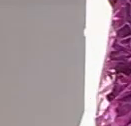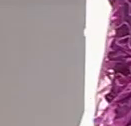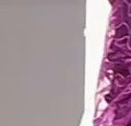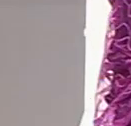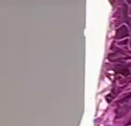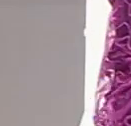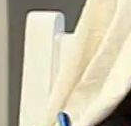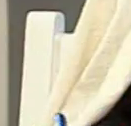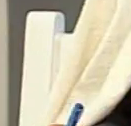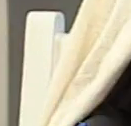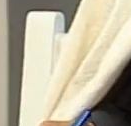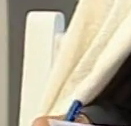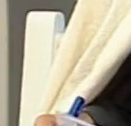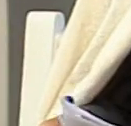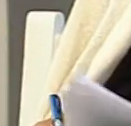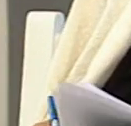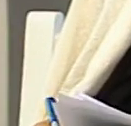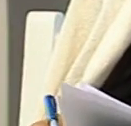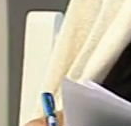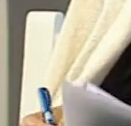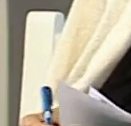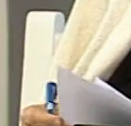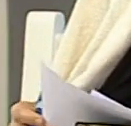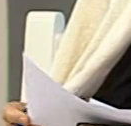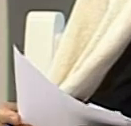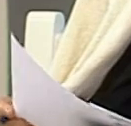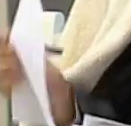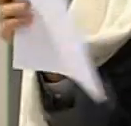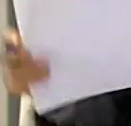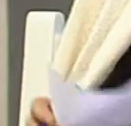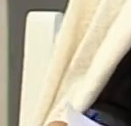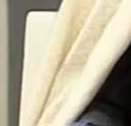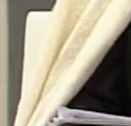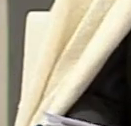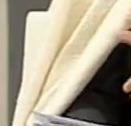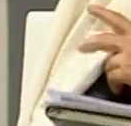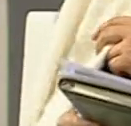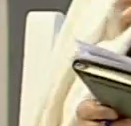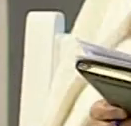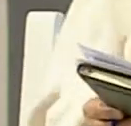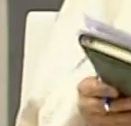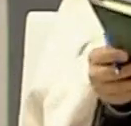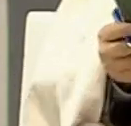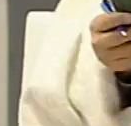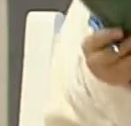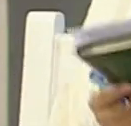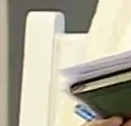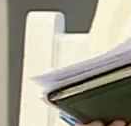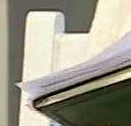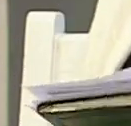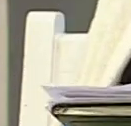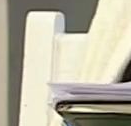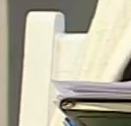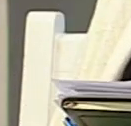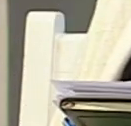وسعاد، نعود إلى الروبورتاج بالنسبة للخبرة العقارية. لاحظنا من خلال الروبورتاج